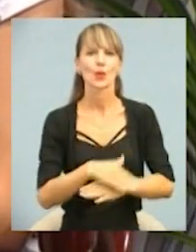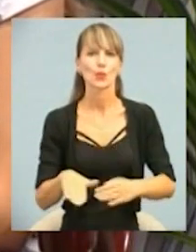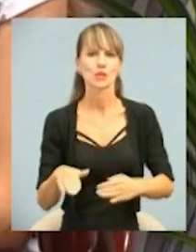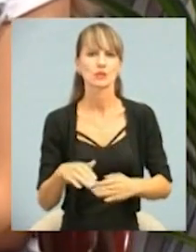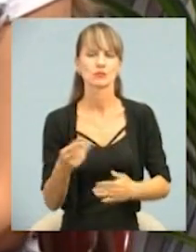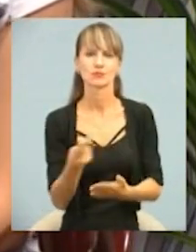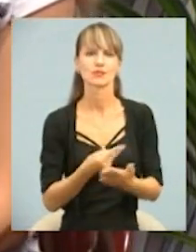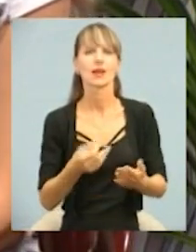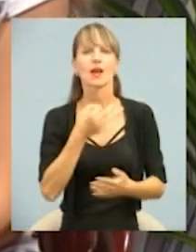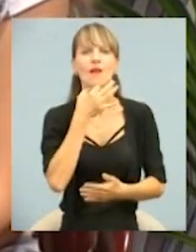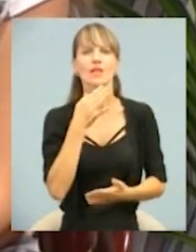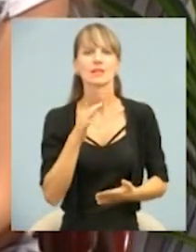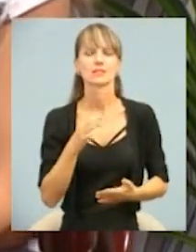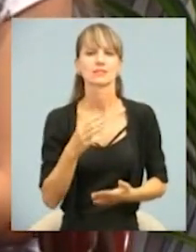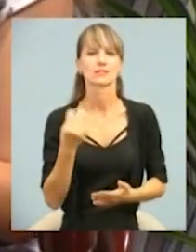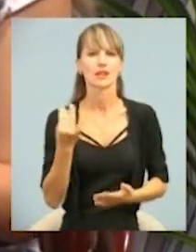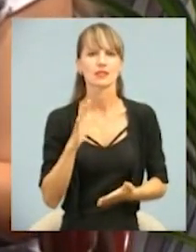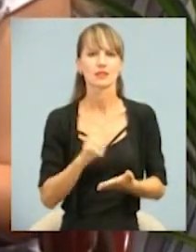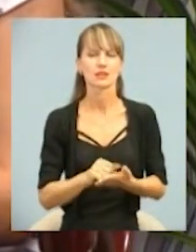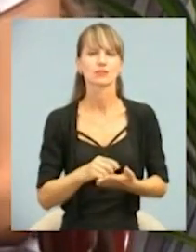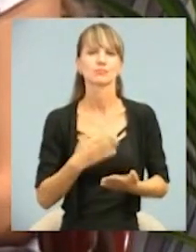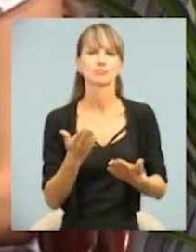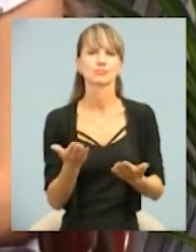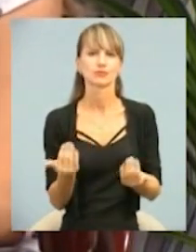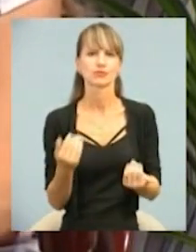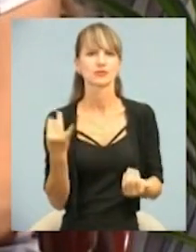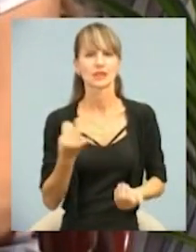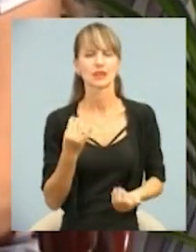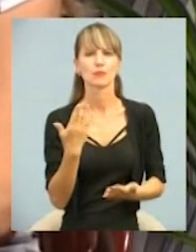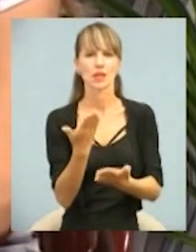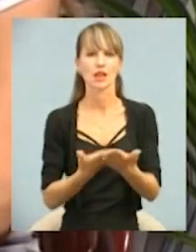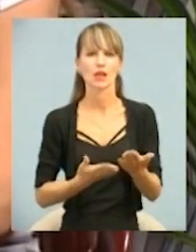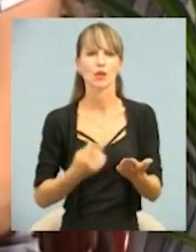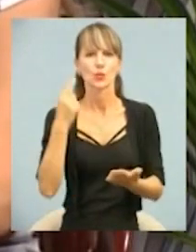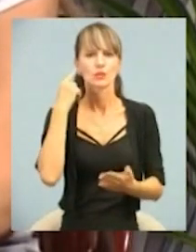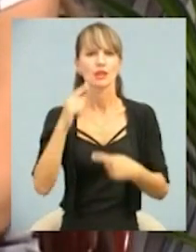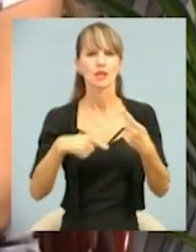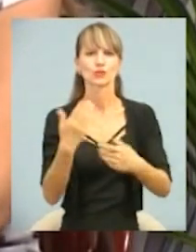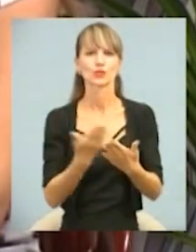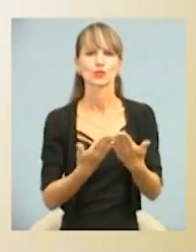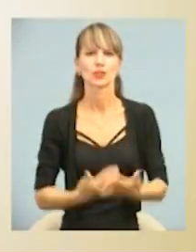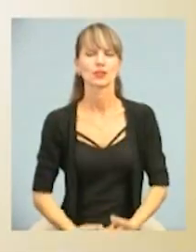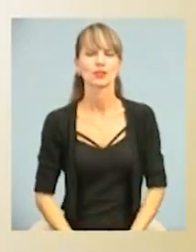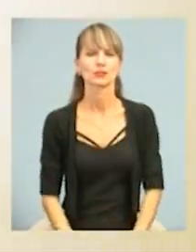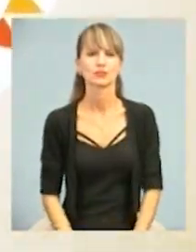таке захоплююче заняття і дуже таке привабливе. Тож більш докладніше про це мистецтво пропоную дізнатися у наступному